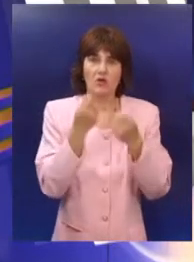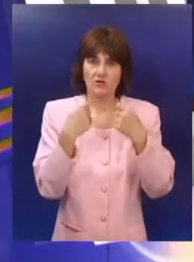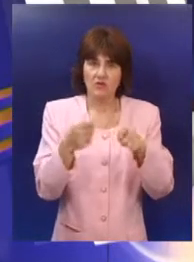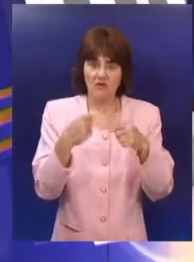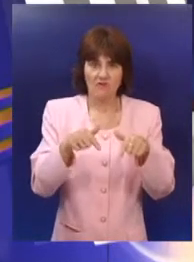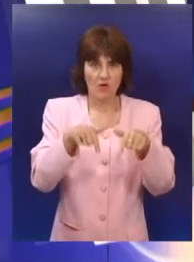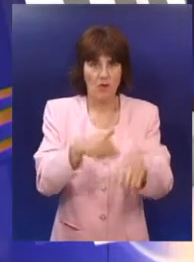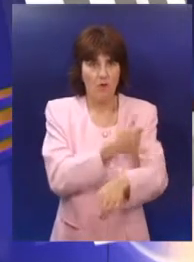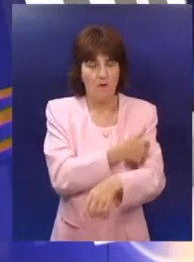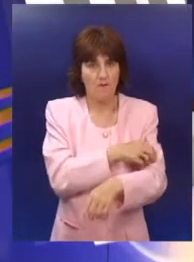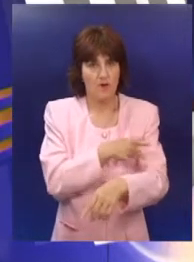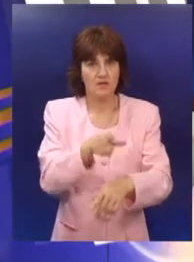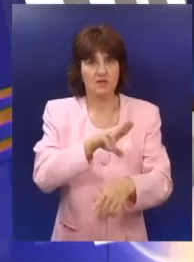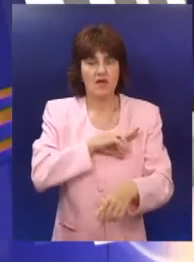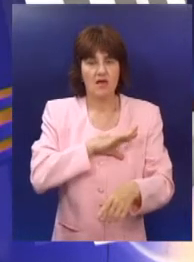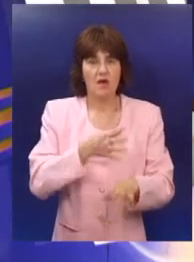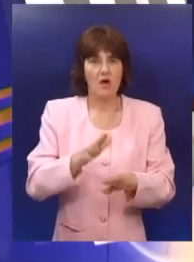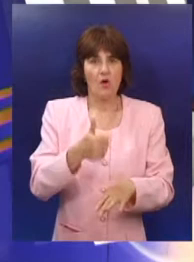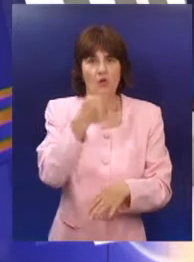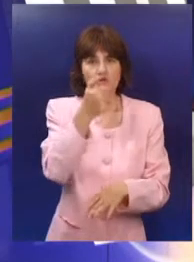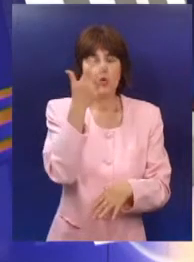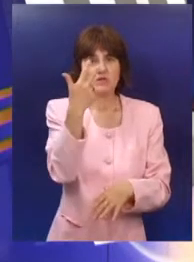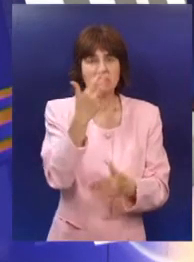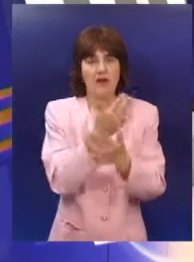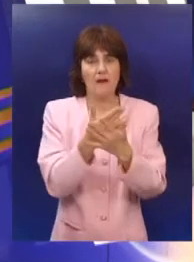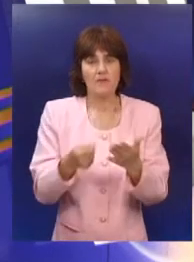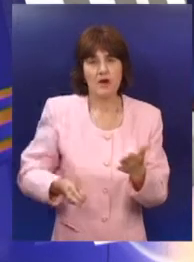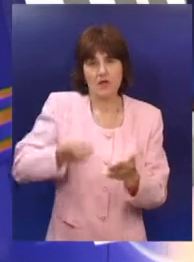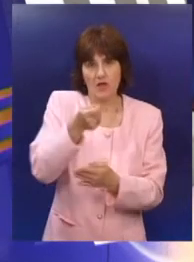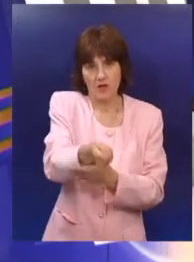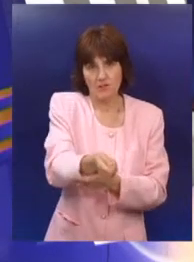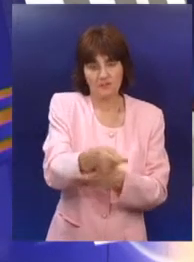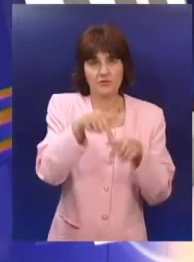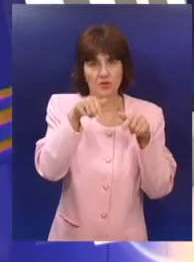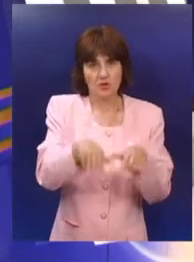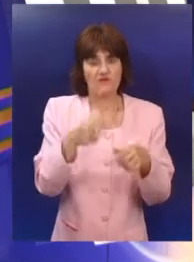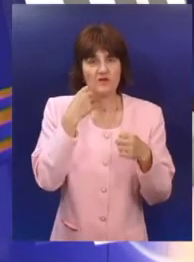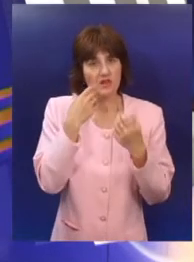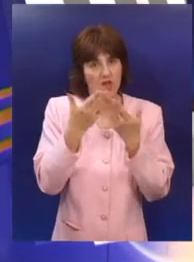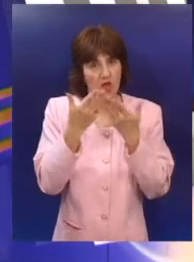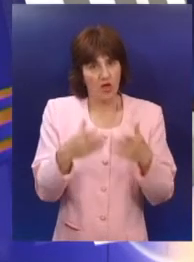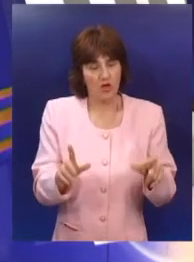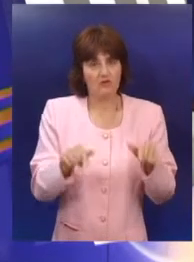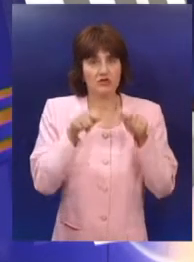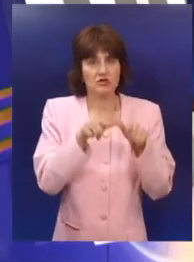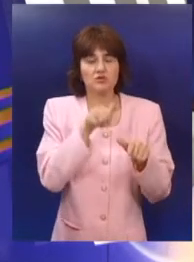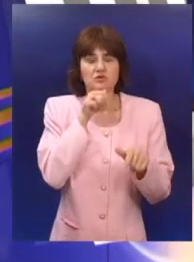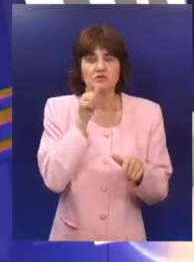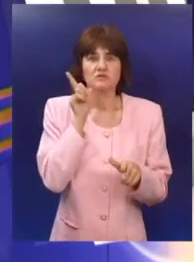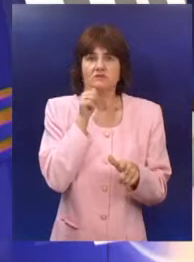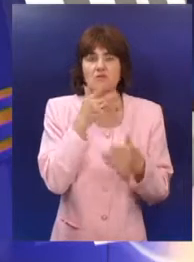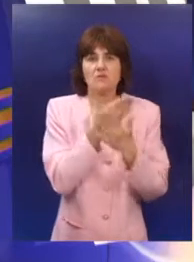na novoj lokaciji u zgradi bolnice preko 130 miliona dinara. Kako istaknuto prilikom otvaranja, radi se o odeljenju